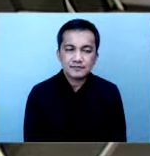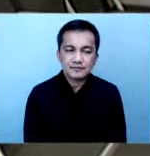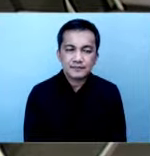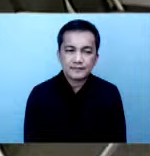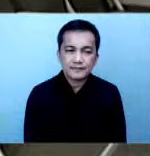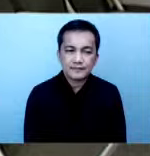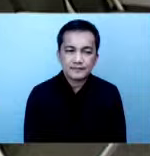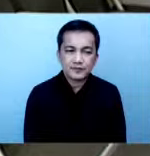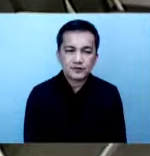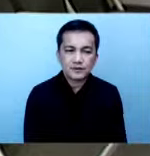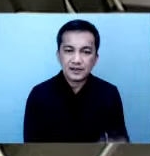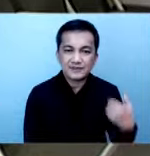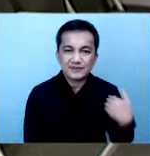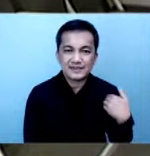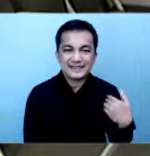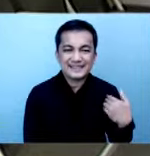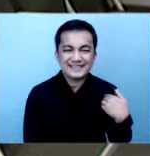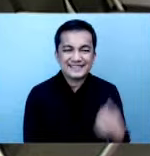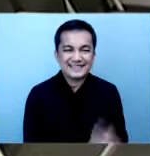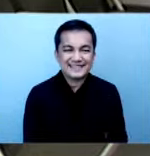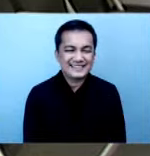Wala pa?